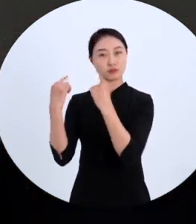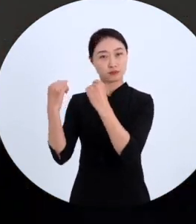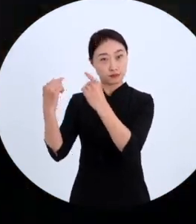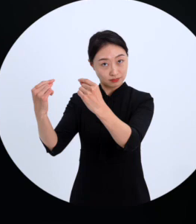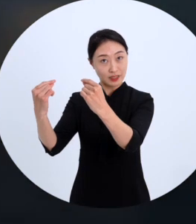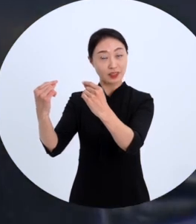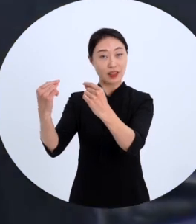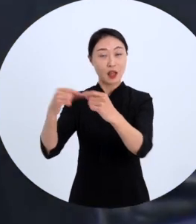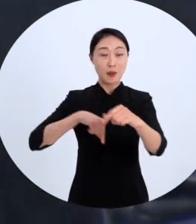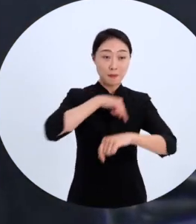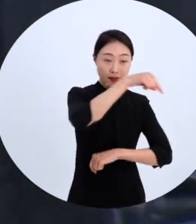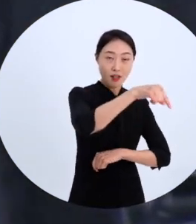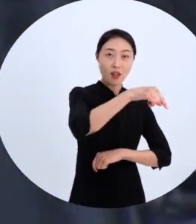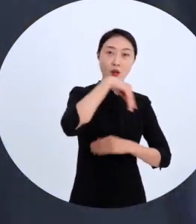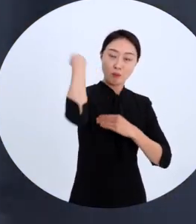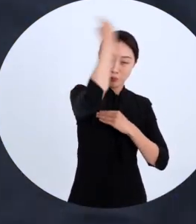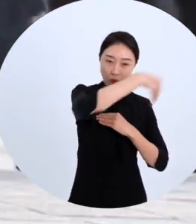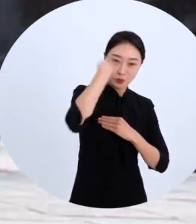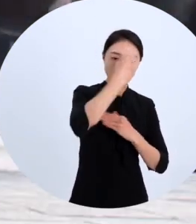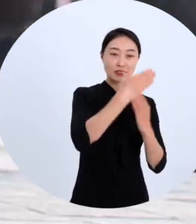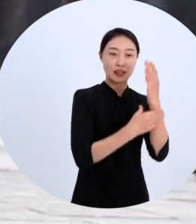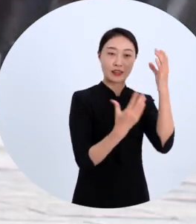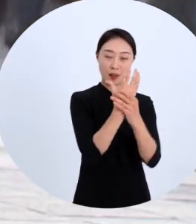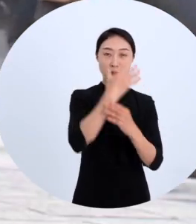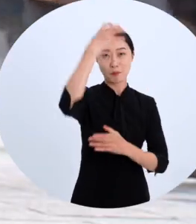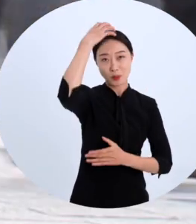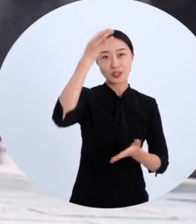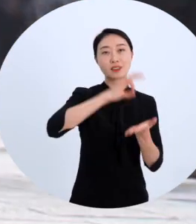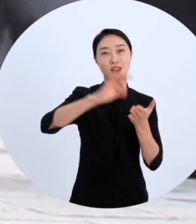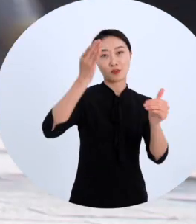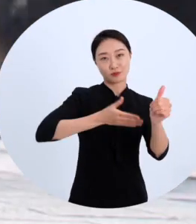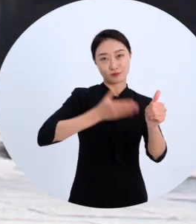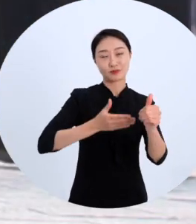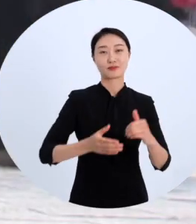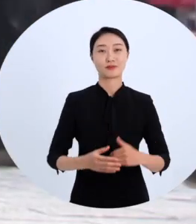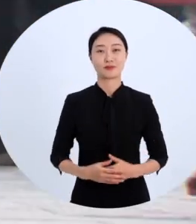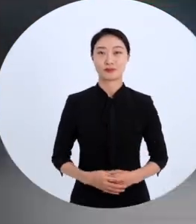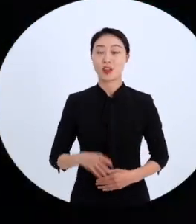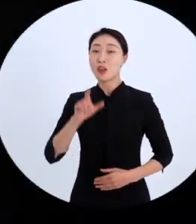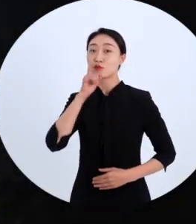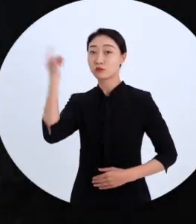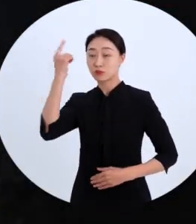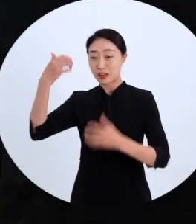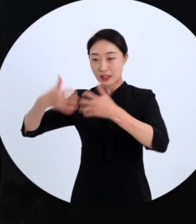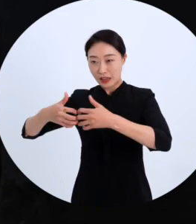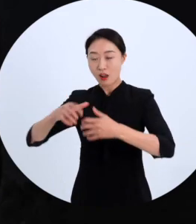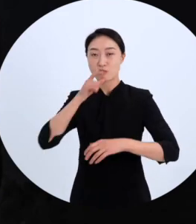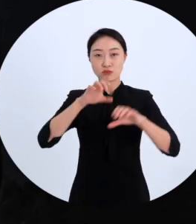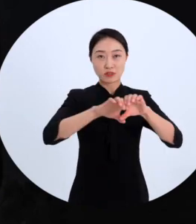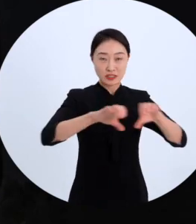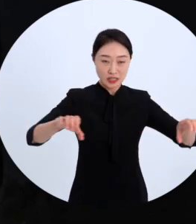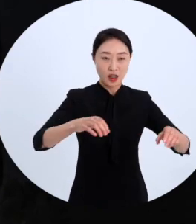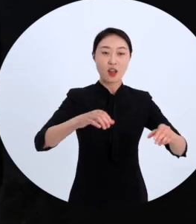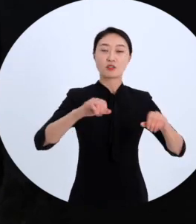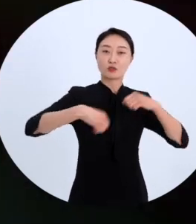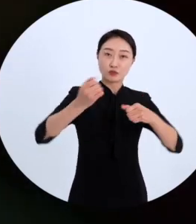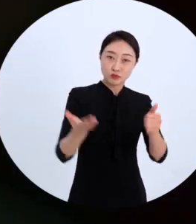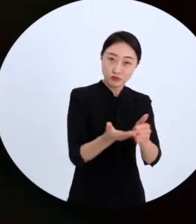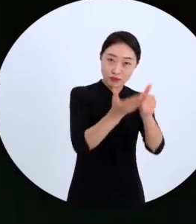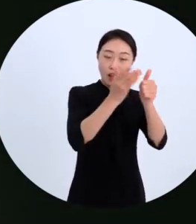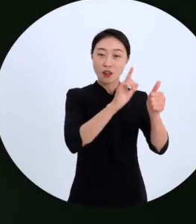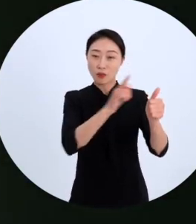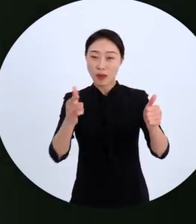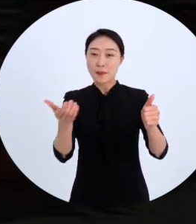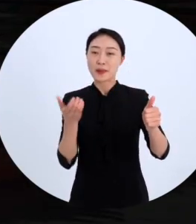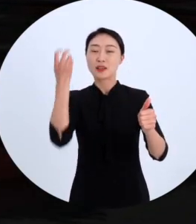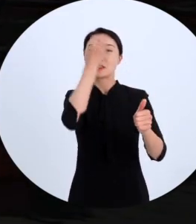온도를 유지하고 바깥에서는 목도리, 장갑, 모자 등을 착용하는 것이 좋습니다. 수도계량기, 배관, 축사,